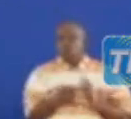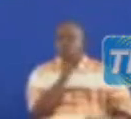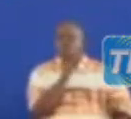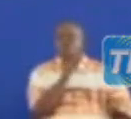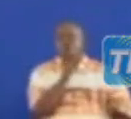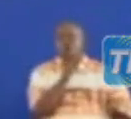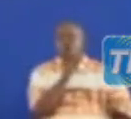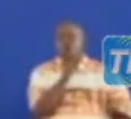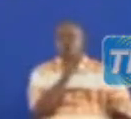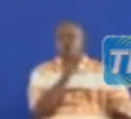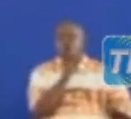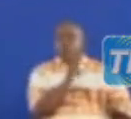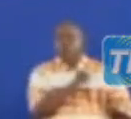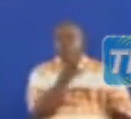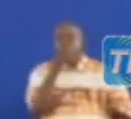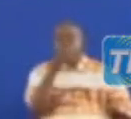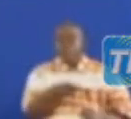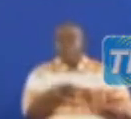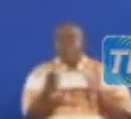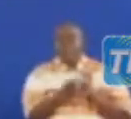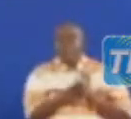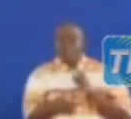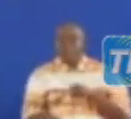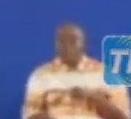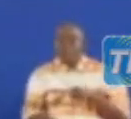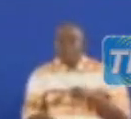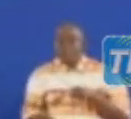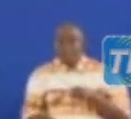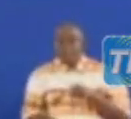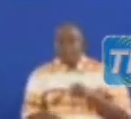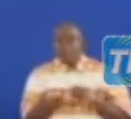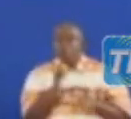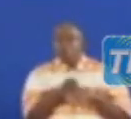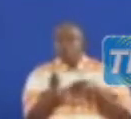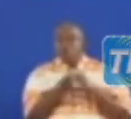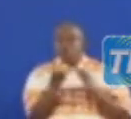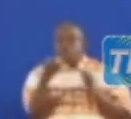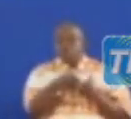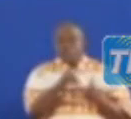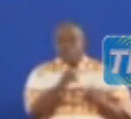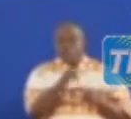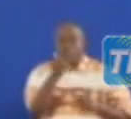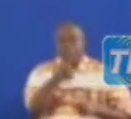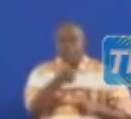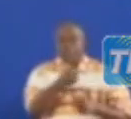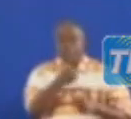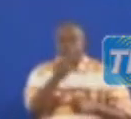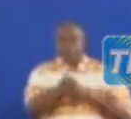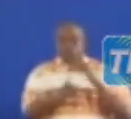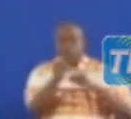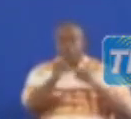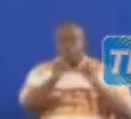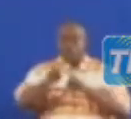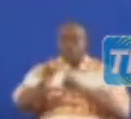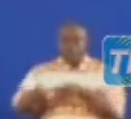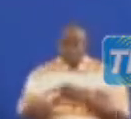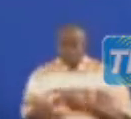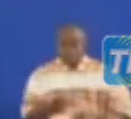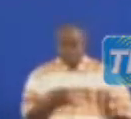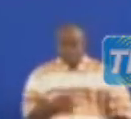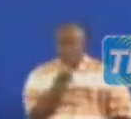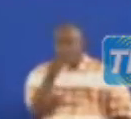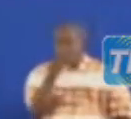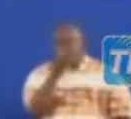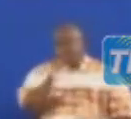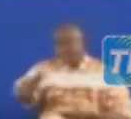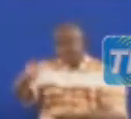vyoo 4954 na ujenzi uko katika hatua mbalimbali. Shilingi bilioni 21.44 zimepokelewa